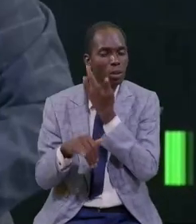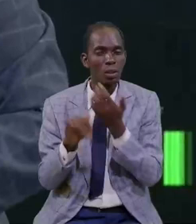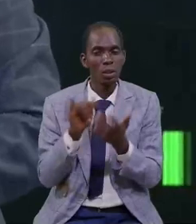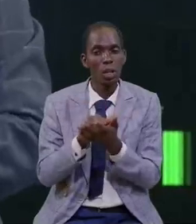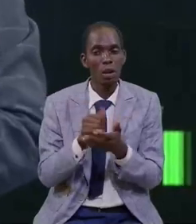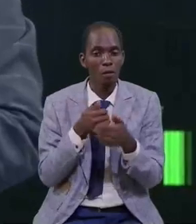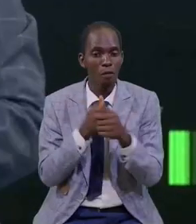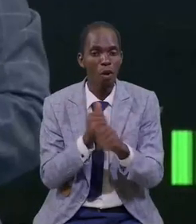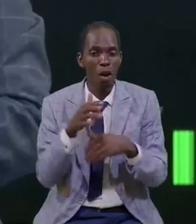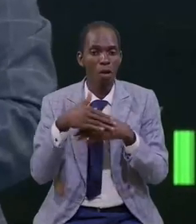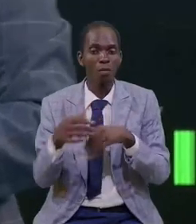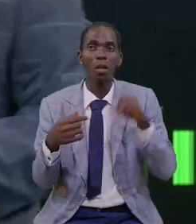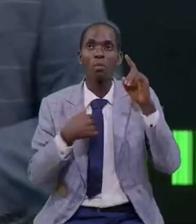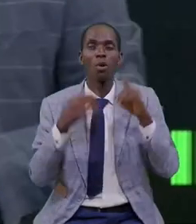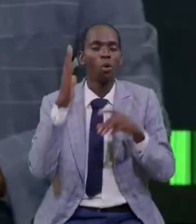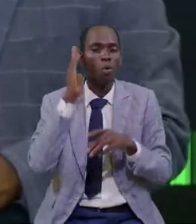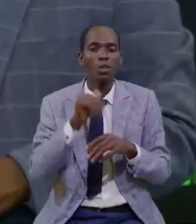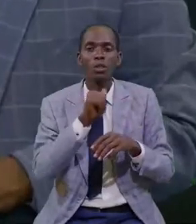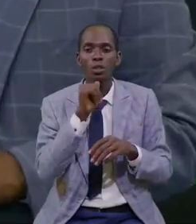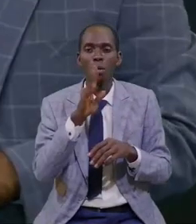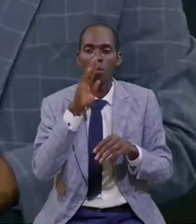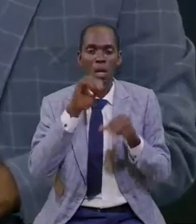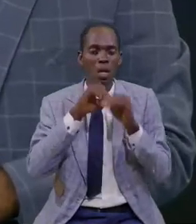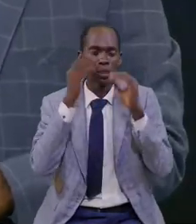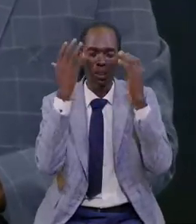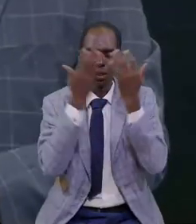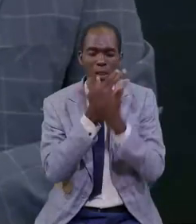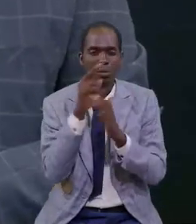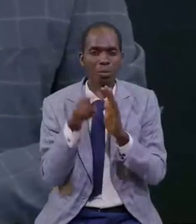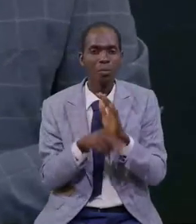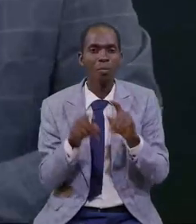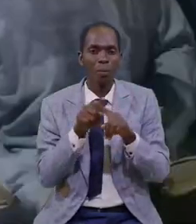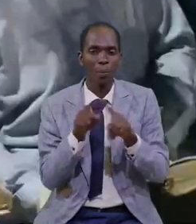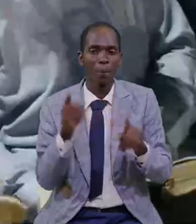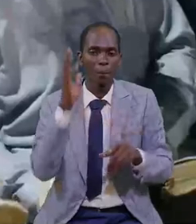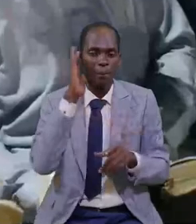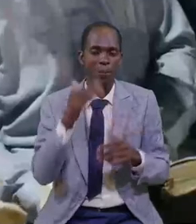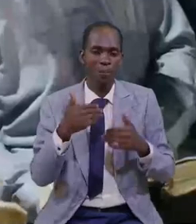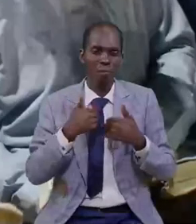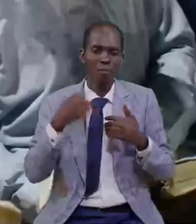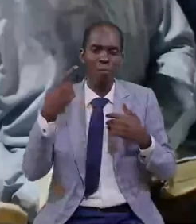dans les ténèbres mais il aura la lumière de la vie